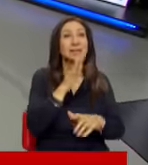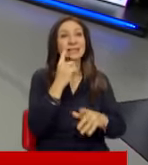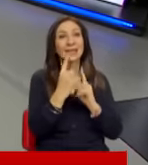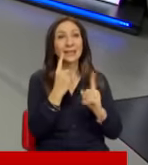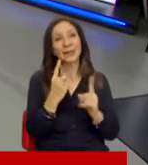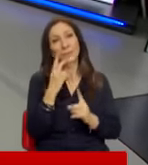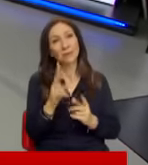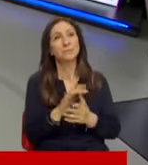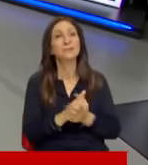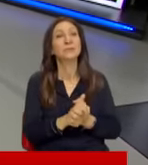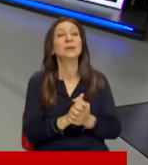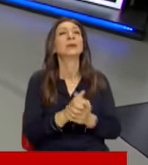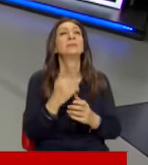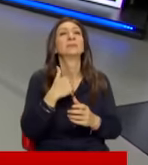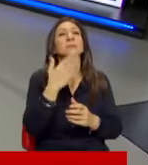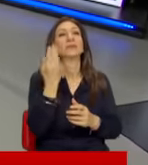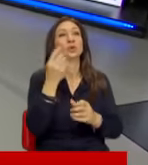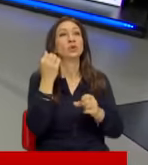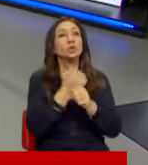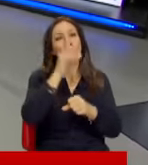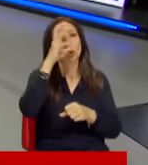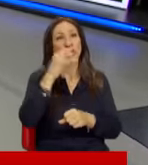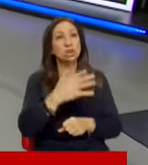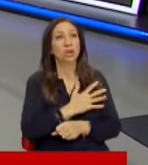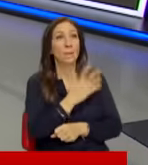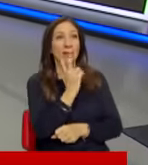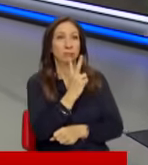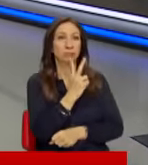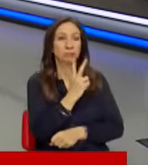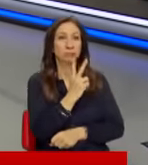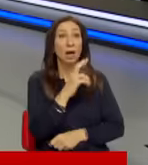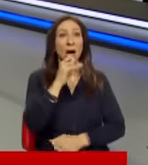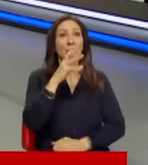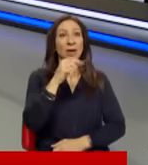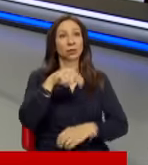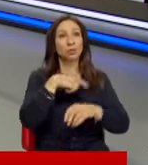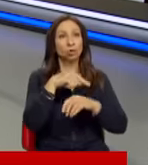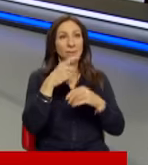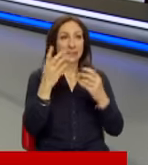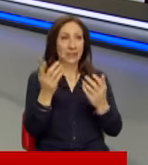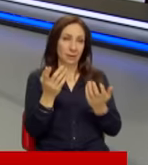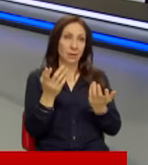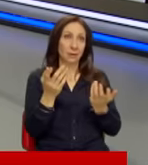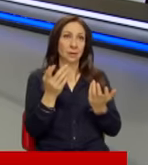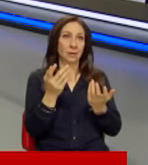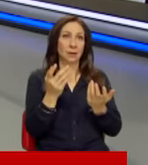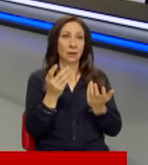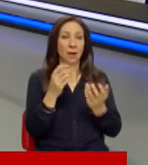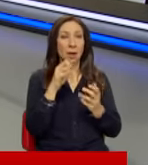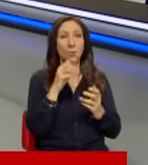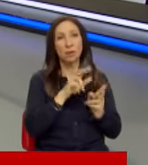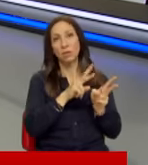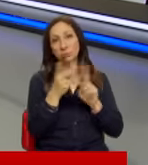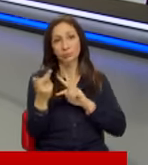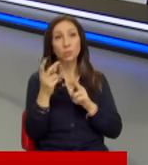birer bakalım. Ya bizim gençliğimizde mesela Zonguldak CHP'nindi. AK Parti döneminde mesela AK